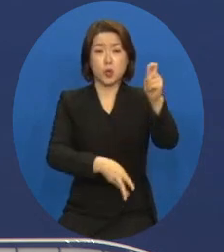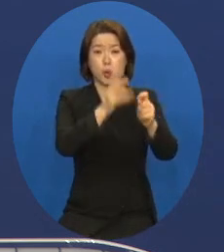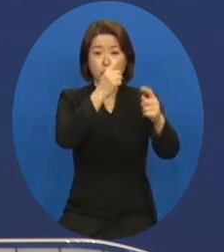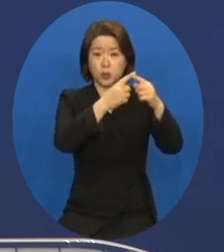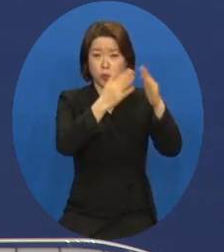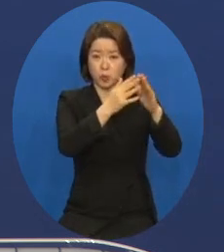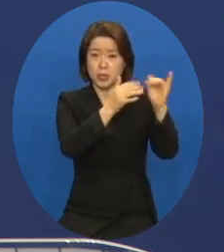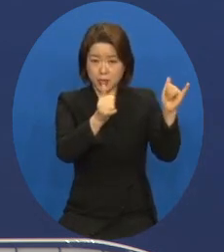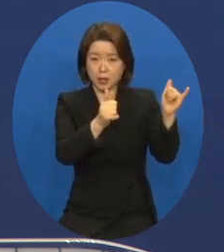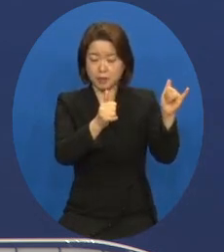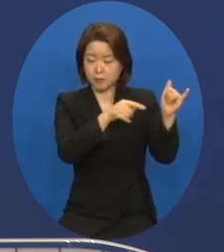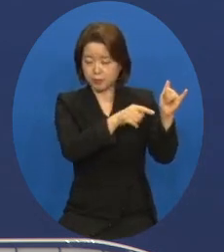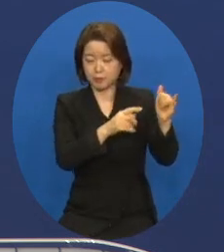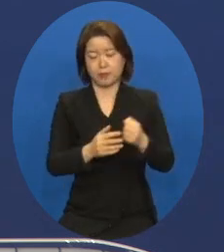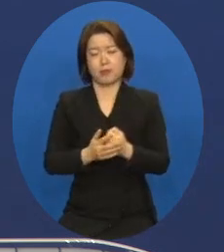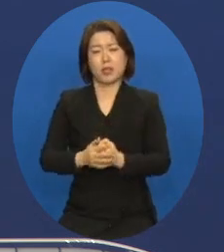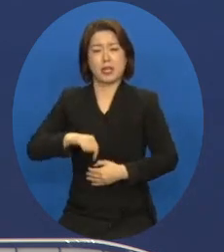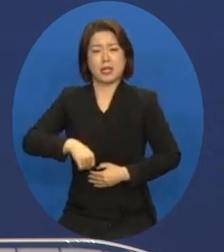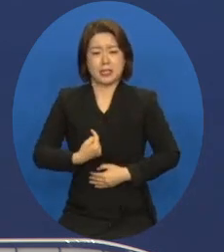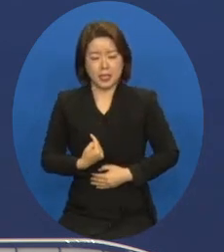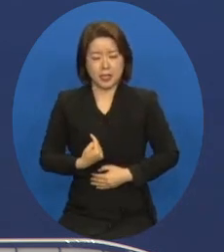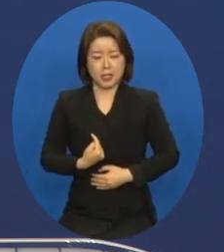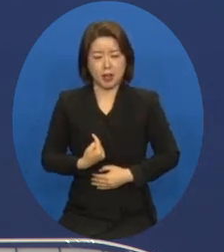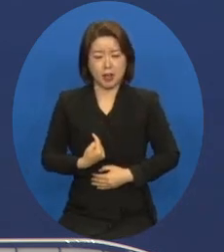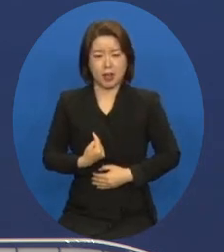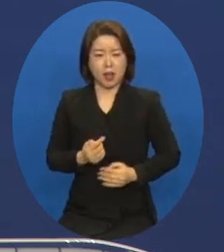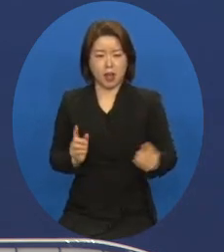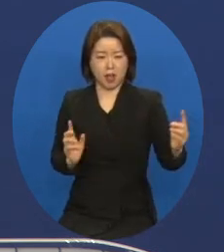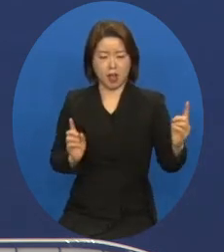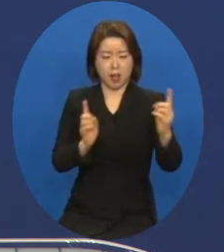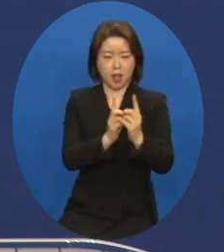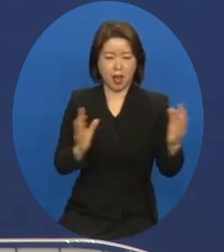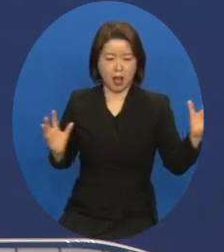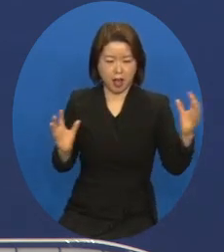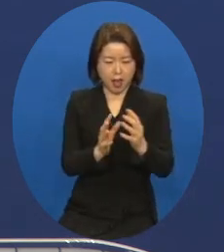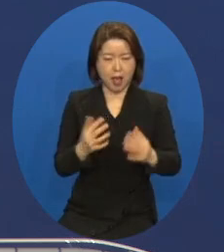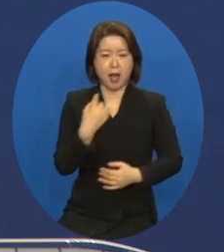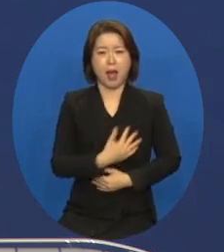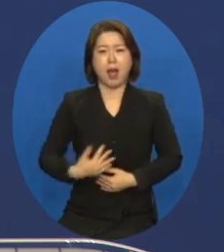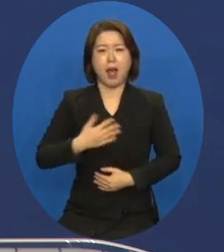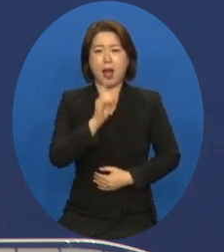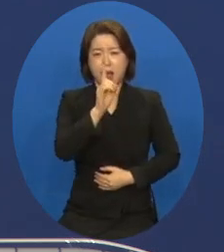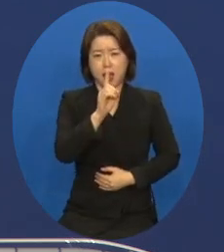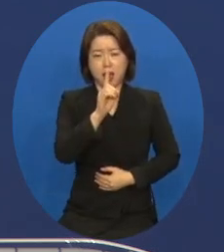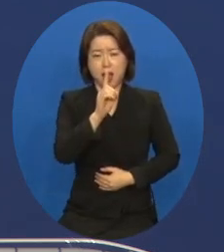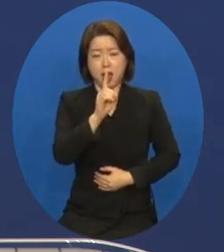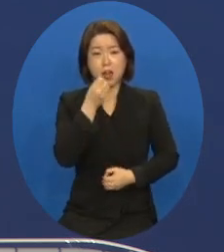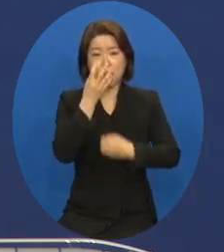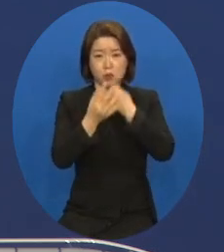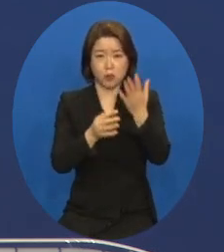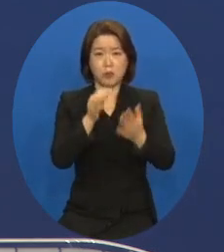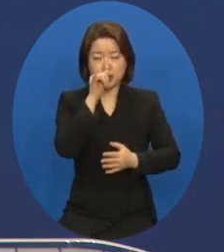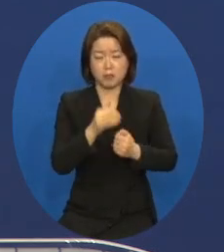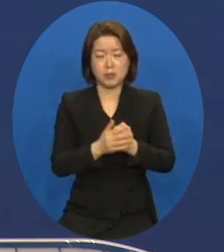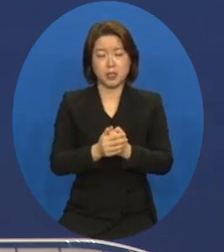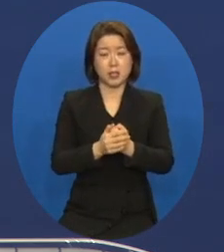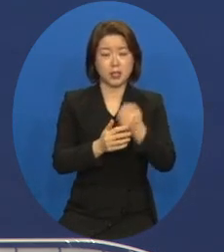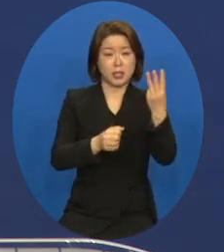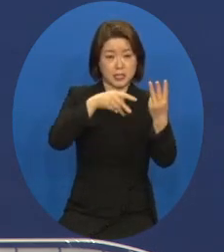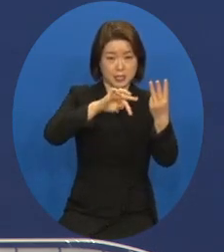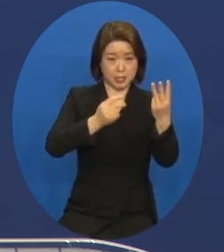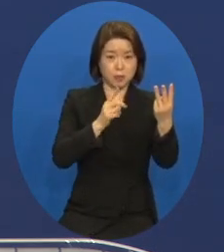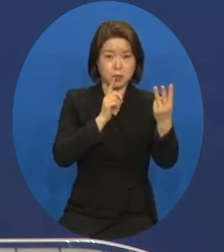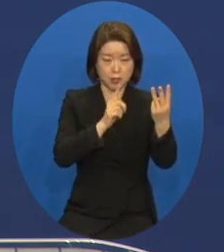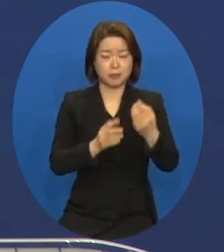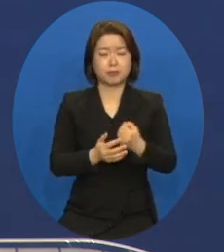자기가 한 몸이라고 그렇게 고백을 합니다 3절에 보면 이렇게 바랍니다 내가